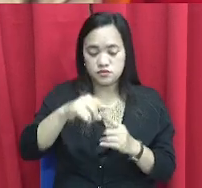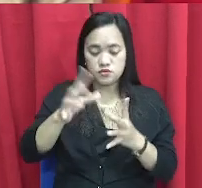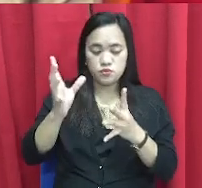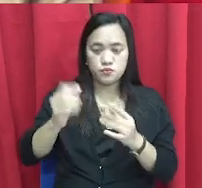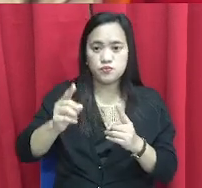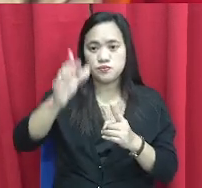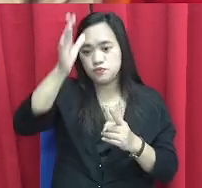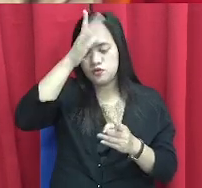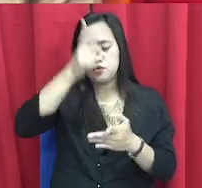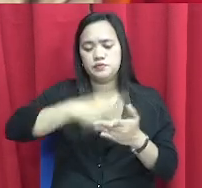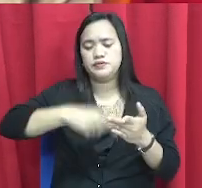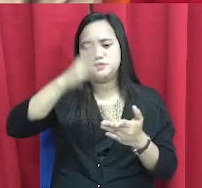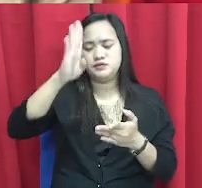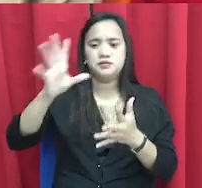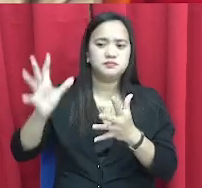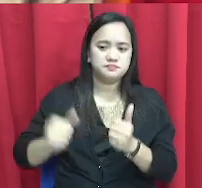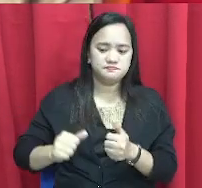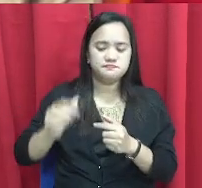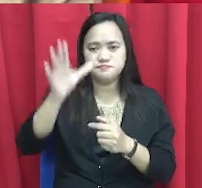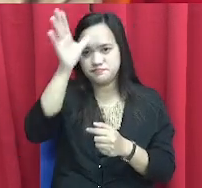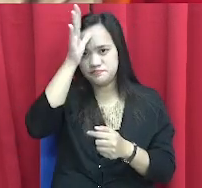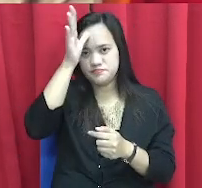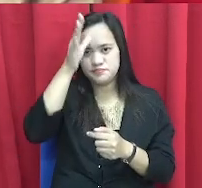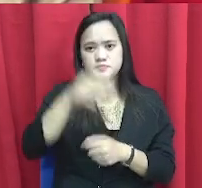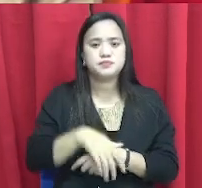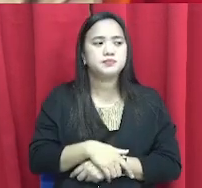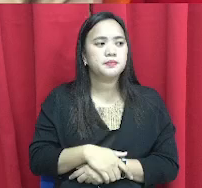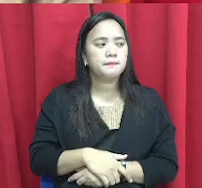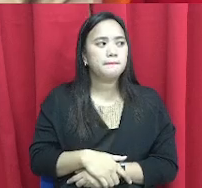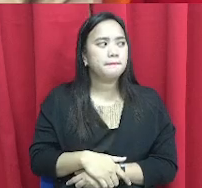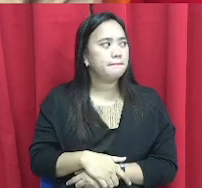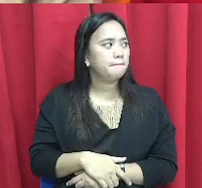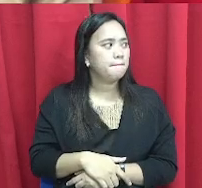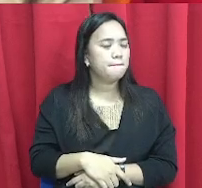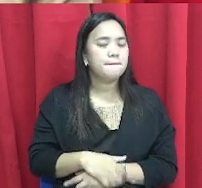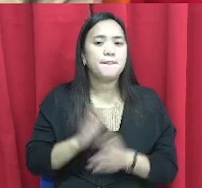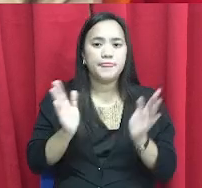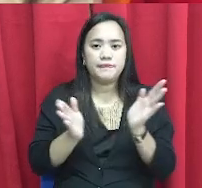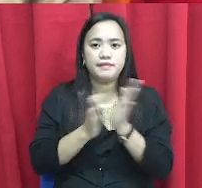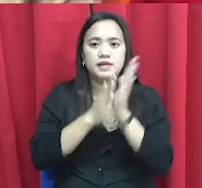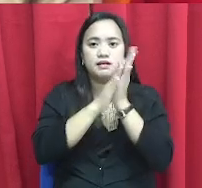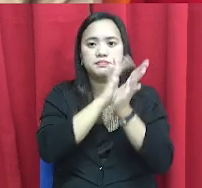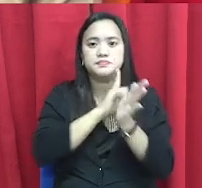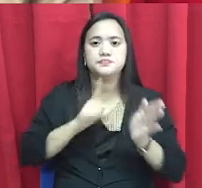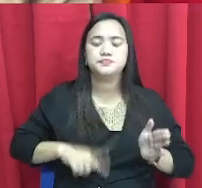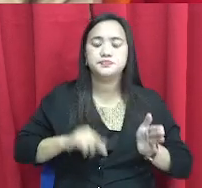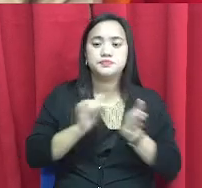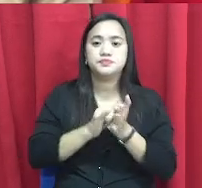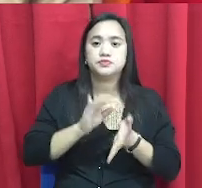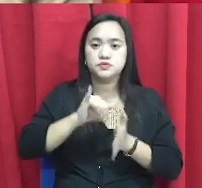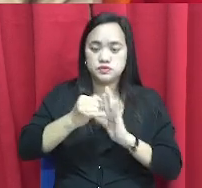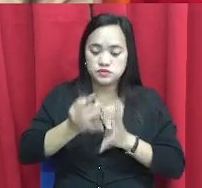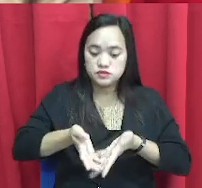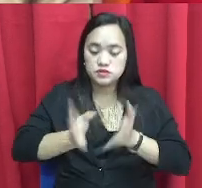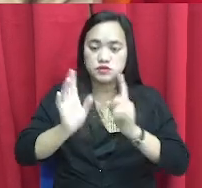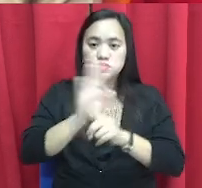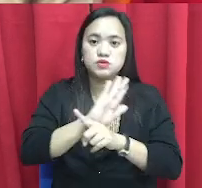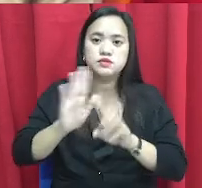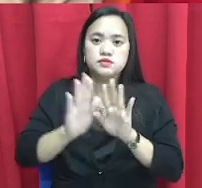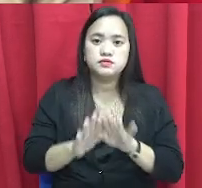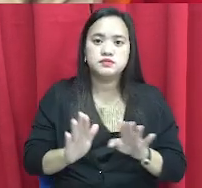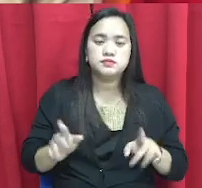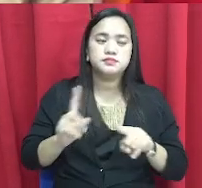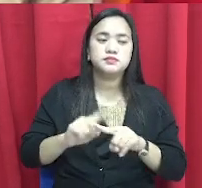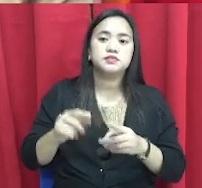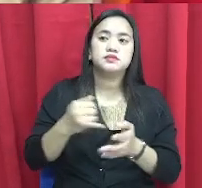ay kung ano ang nais ng Diyos sa kanyang family mga kapatid balang araw para pasalamat praise the Lord naman na pinayagan mo ang anak mo na makapag-join sa balikatan ngayon